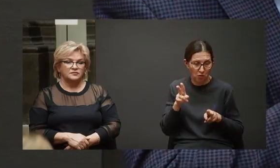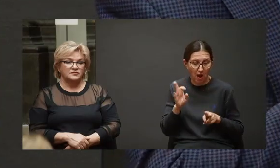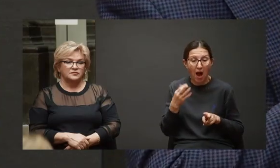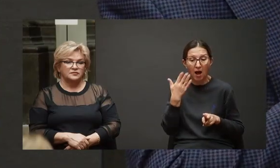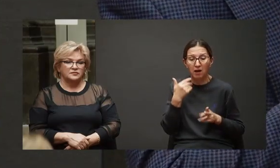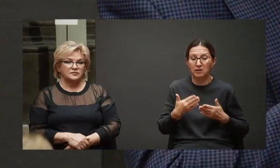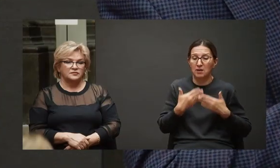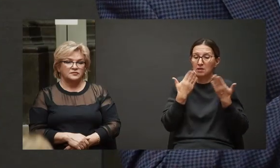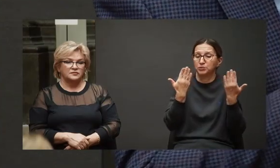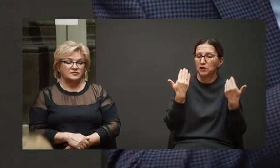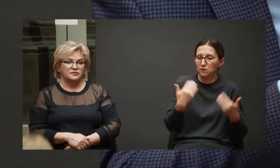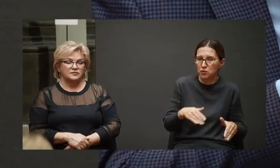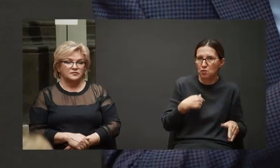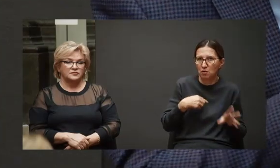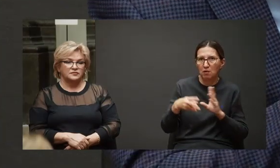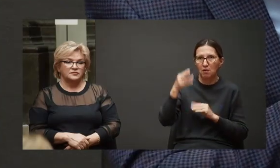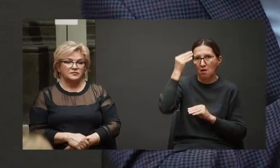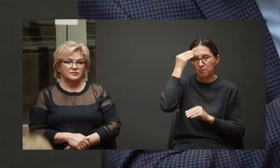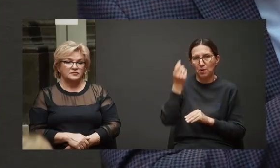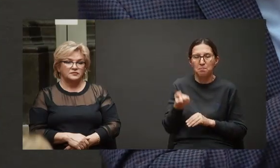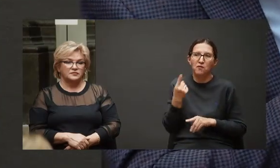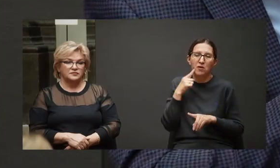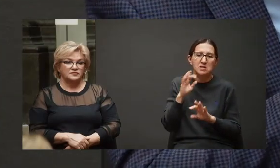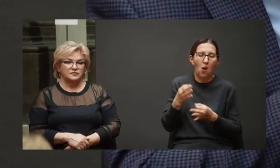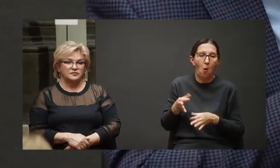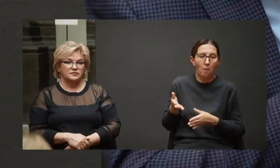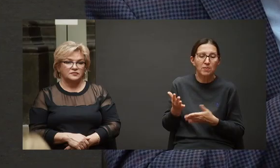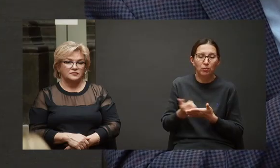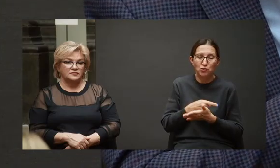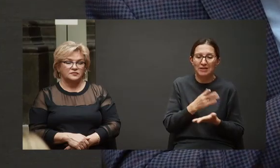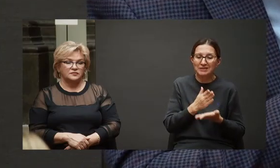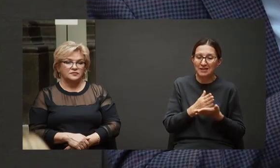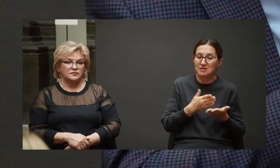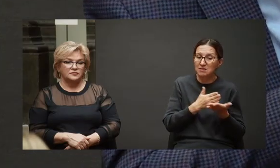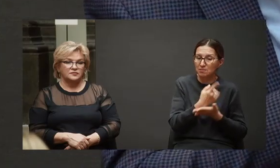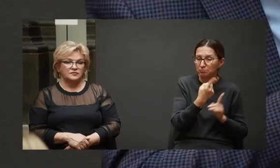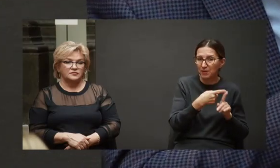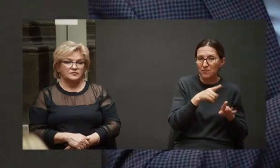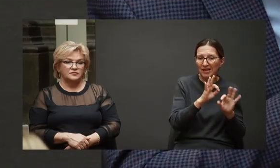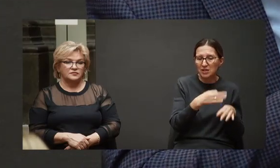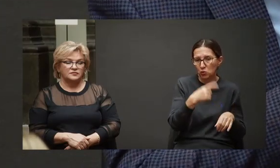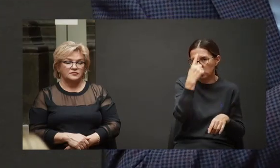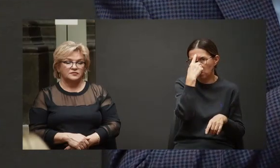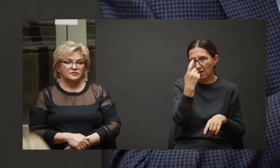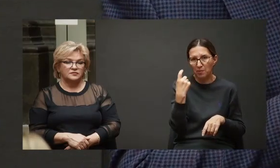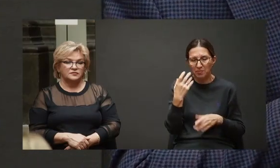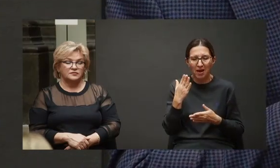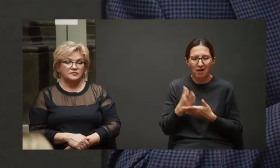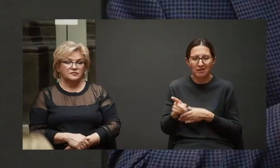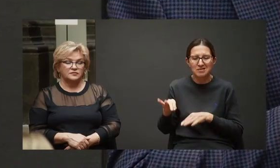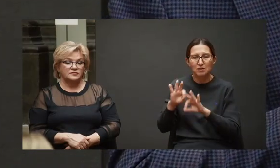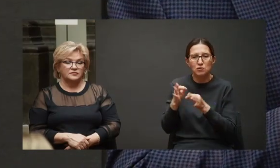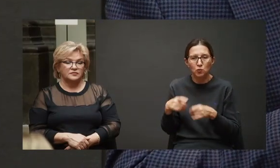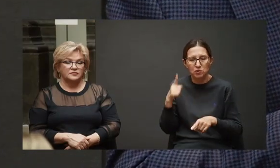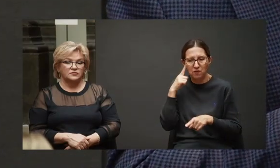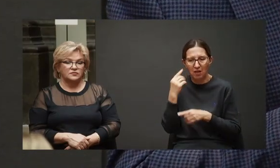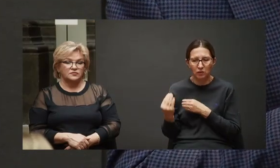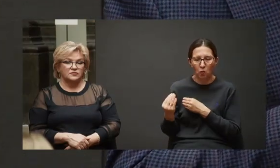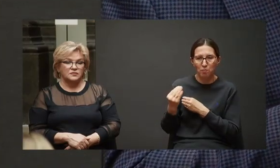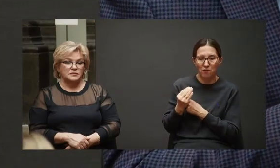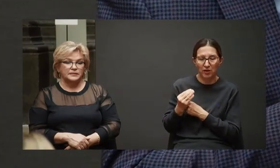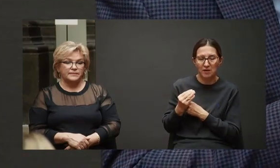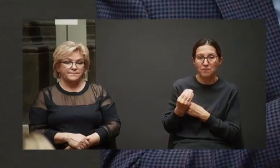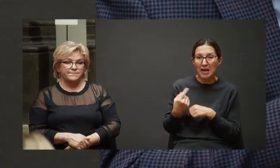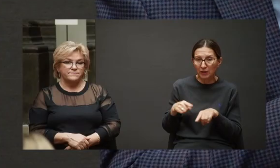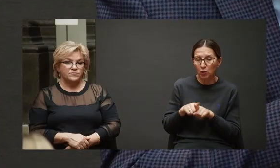нас прибавился опыт. Да, то есть искусство напоминания, искусство добавление. Это одна из